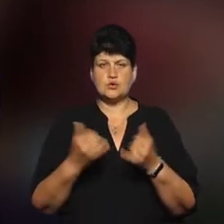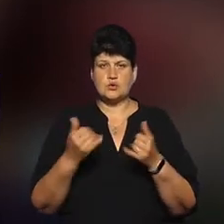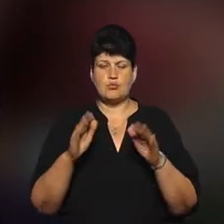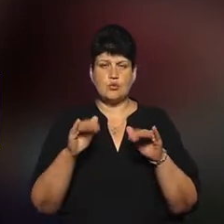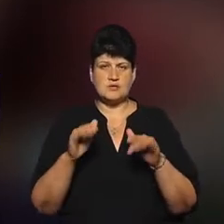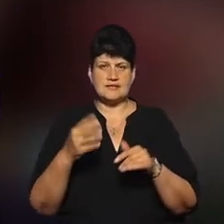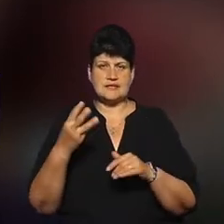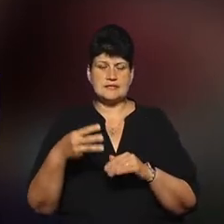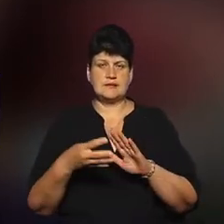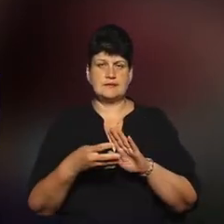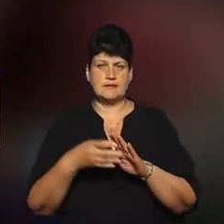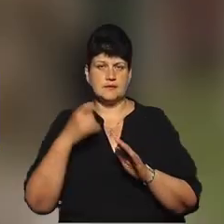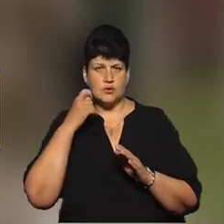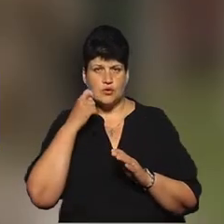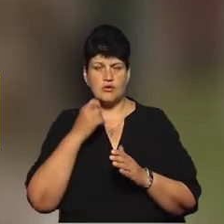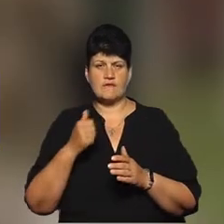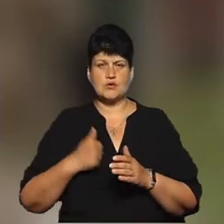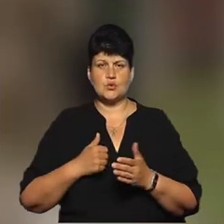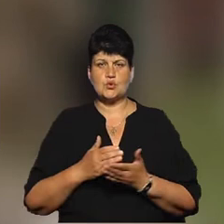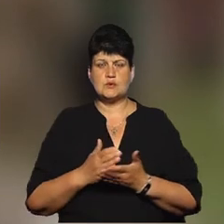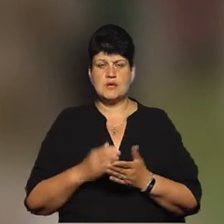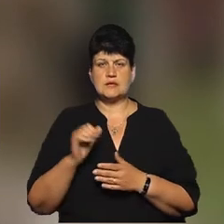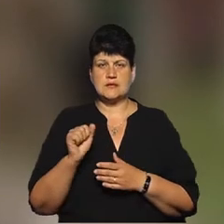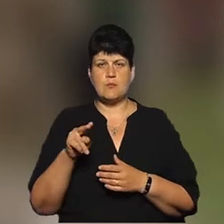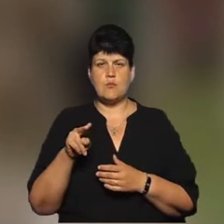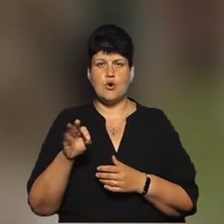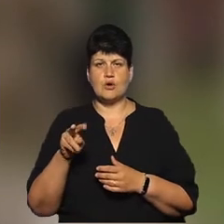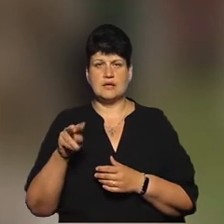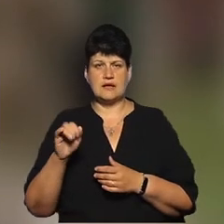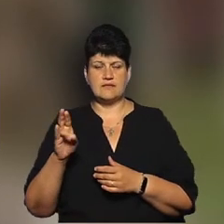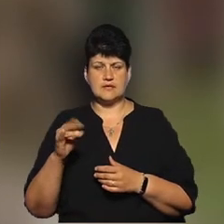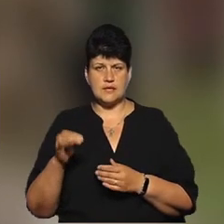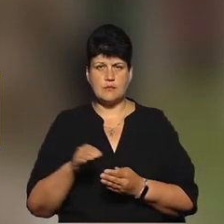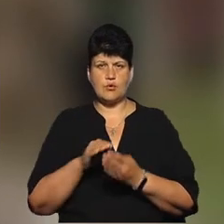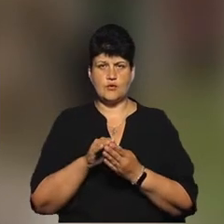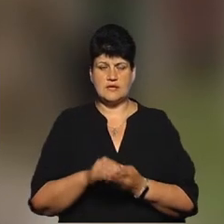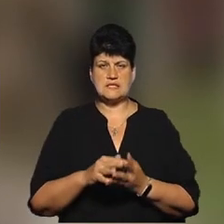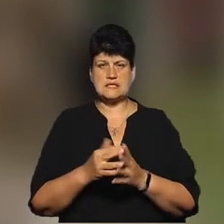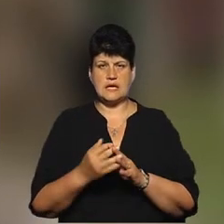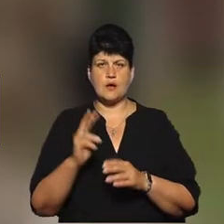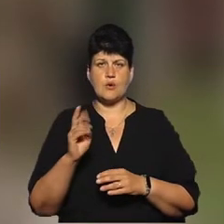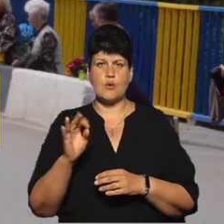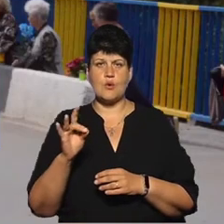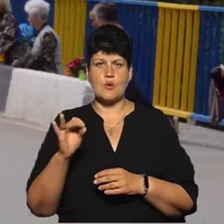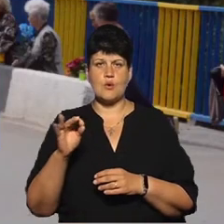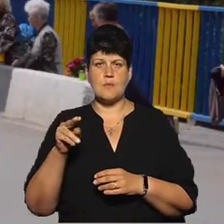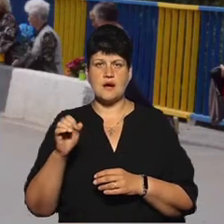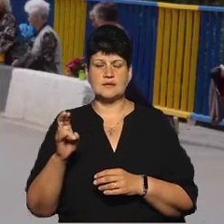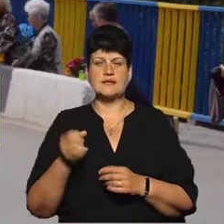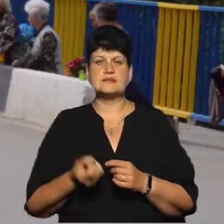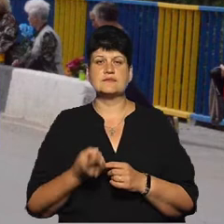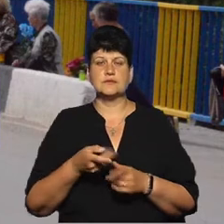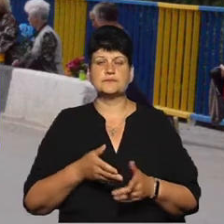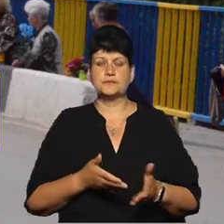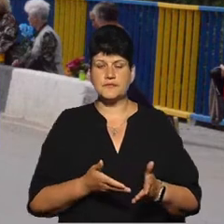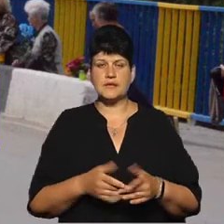попрощалися з 39-річним військовослужбовцем Андрієм Поливаним. Поховали бійця в селі Куропатники, звідки він родом. В останній путь